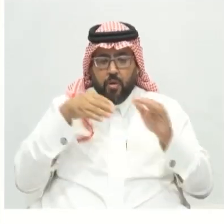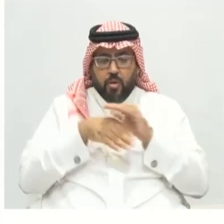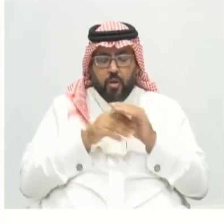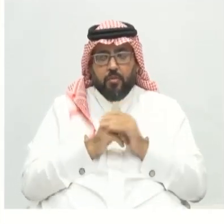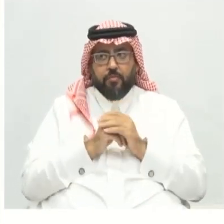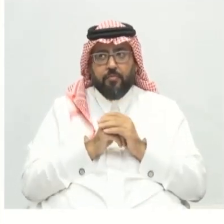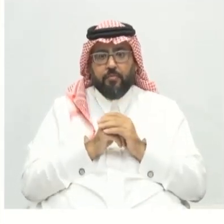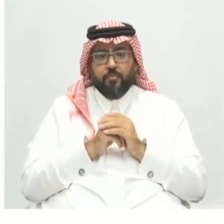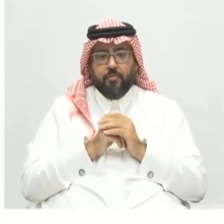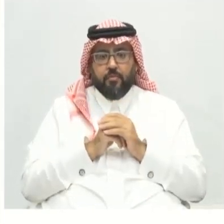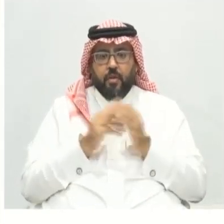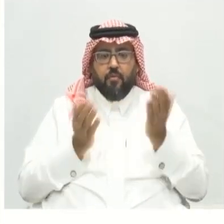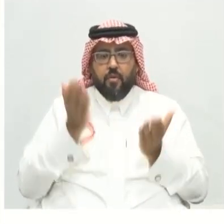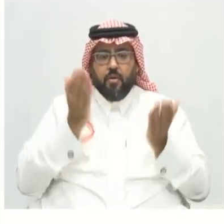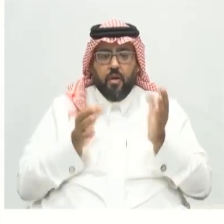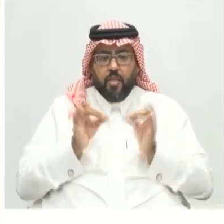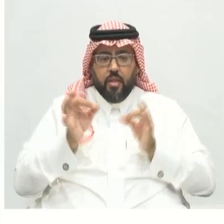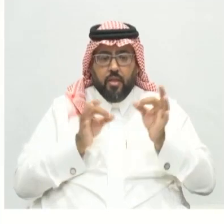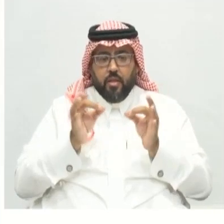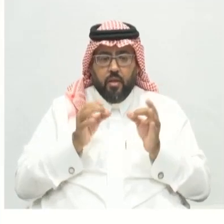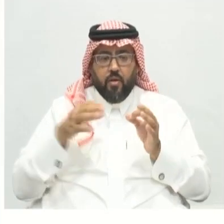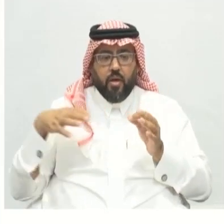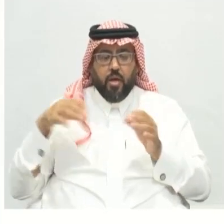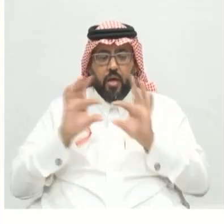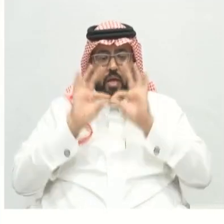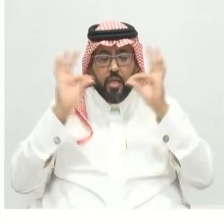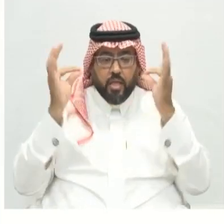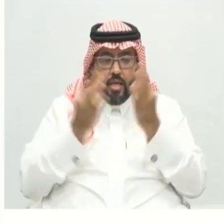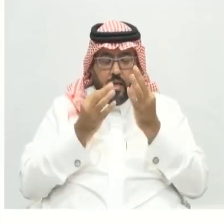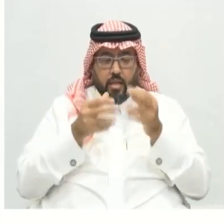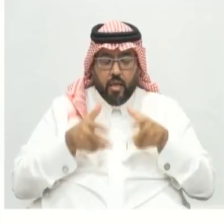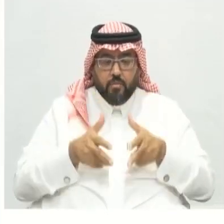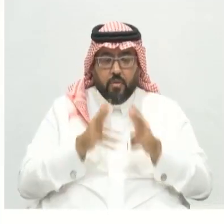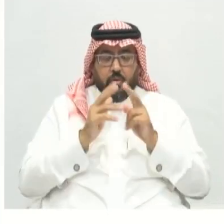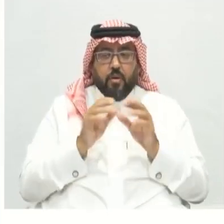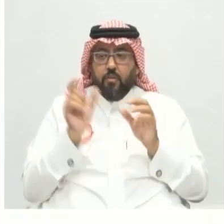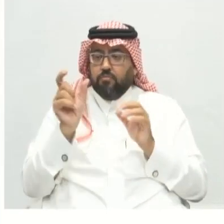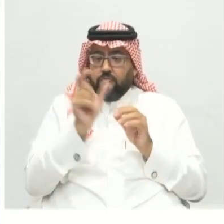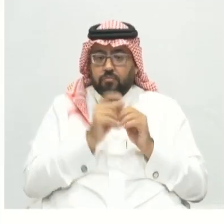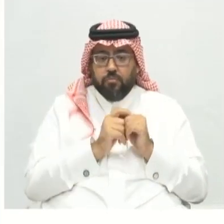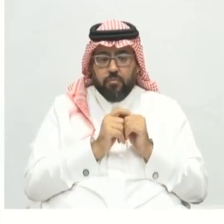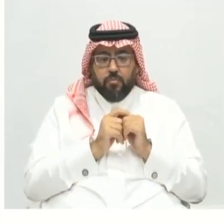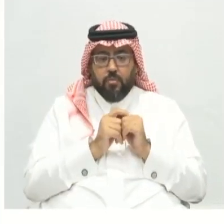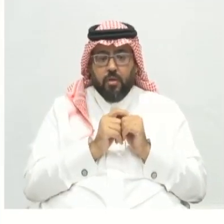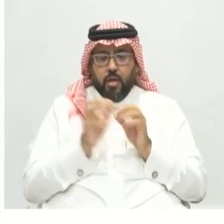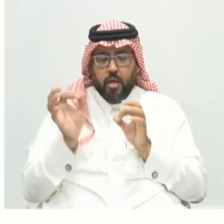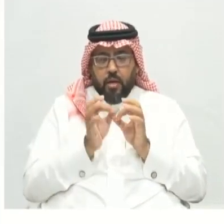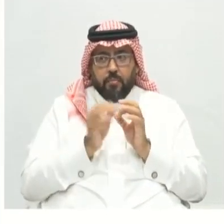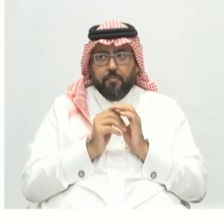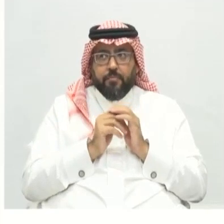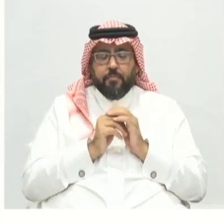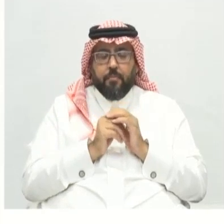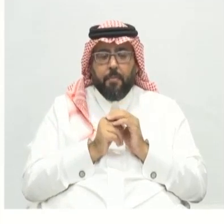داخله ما الفرق بين التخطيط واداره المشروع اذا مصطلحات قريبه